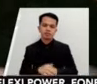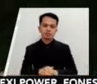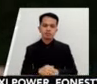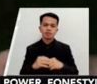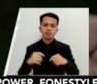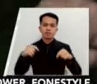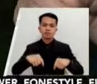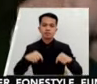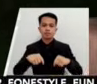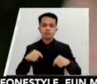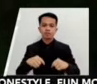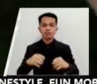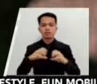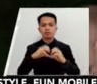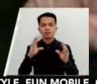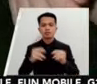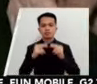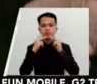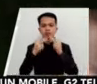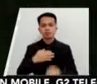para sa GMA integrated news